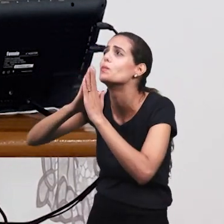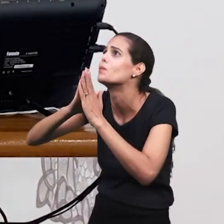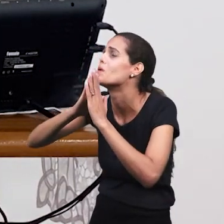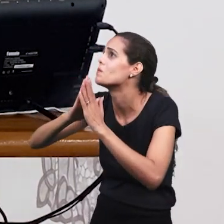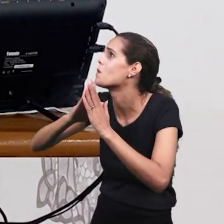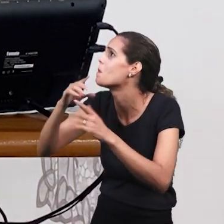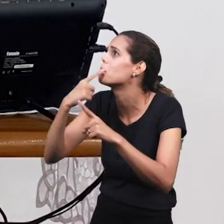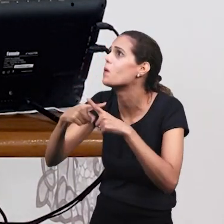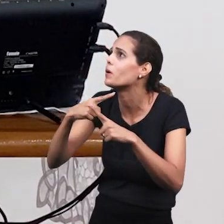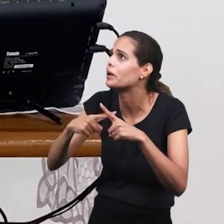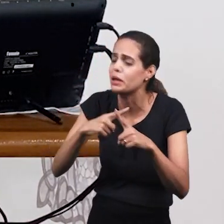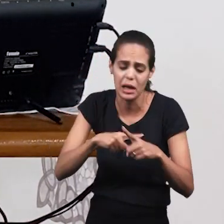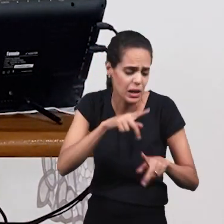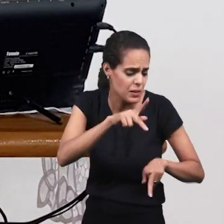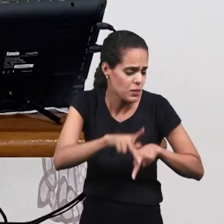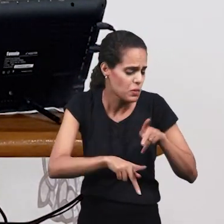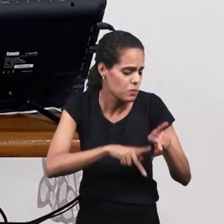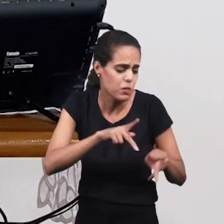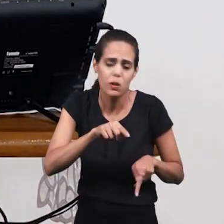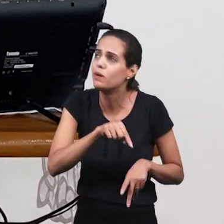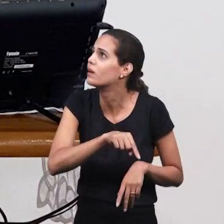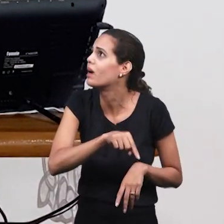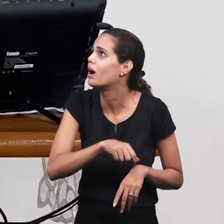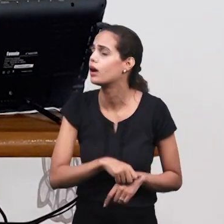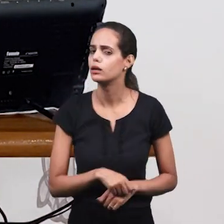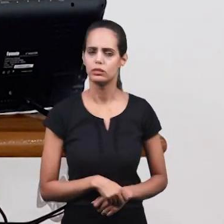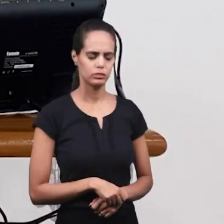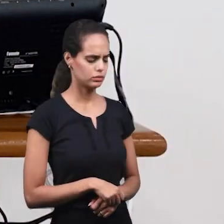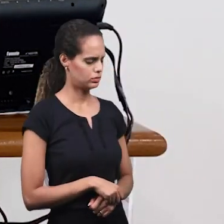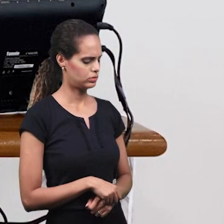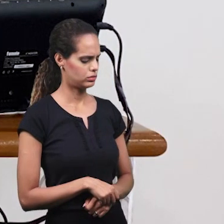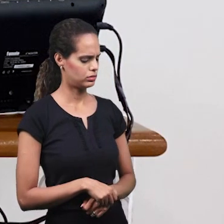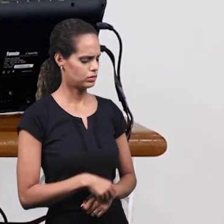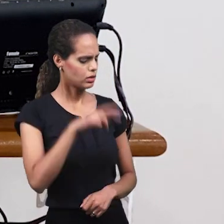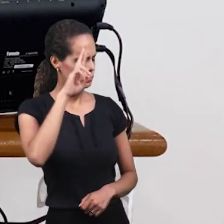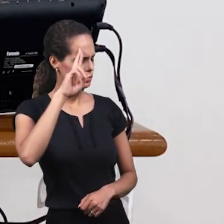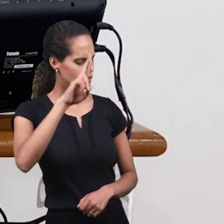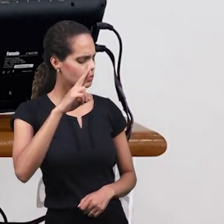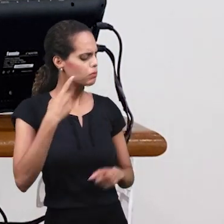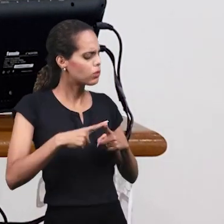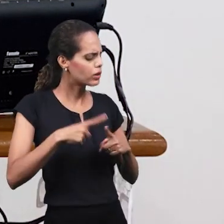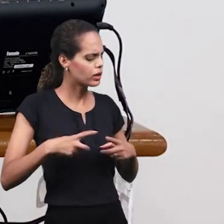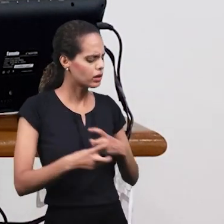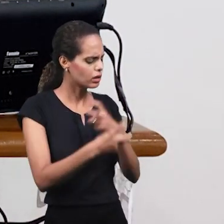manière, parce que cette posture, c'est un résultat de manque de foi